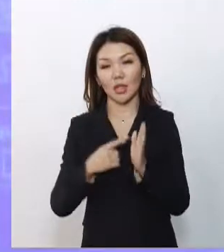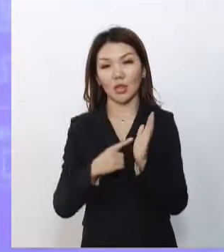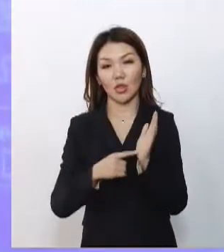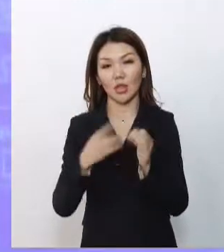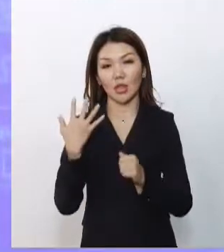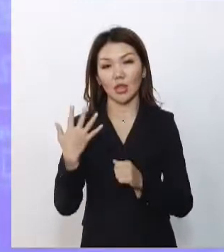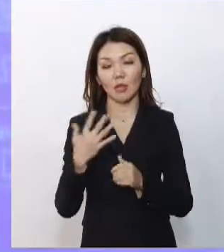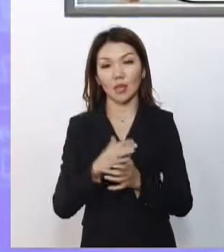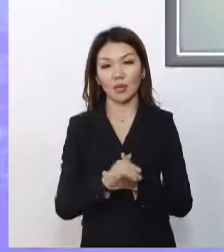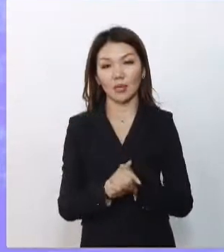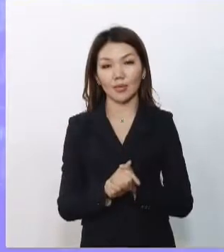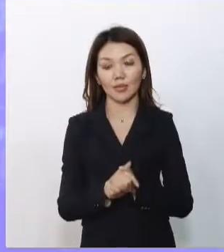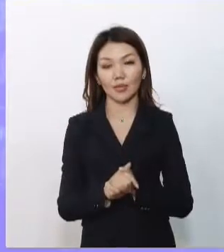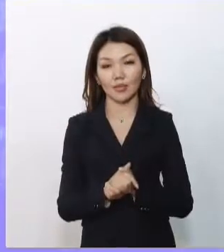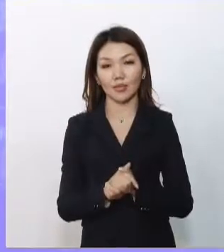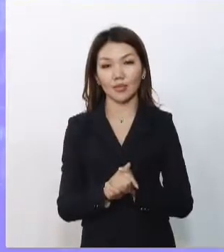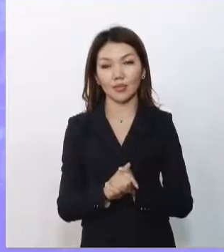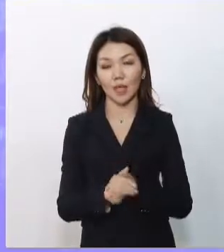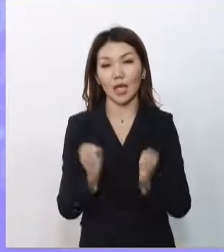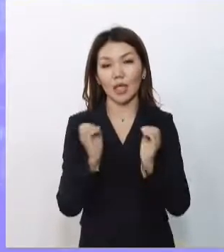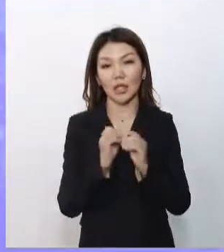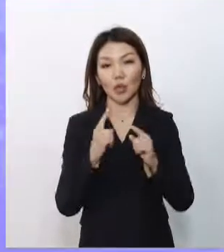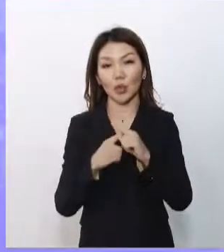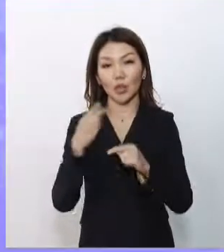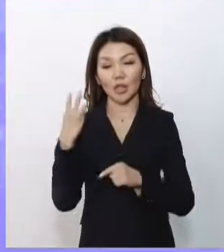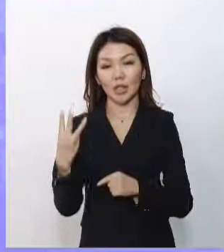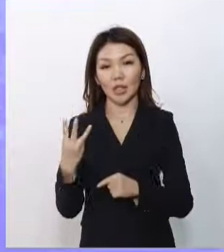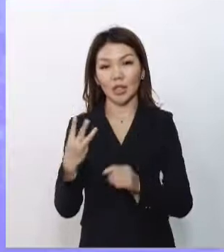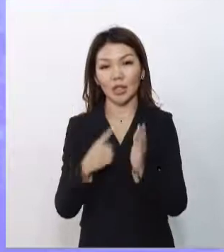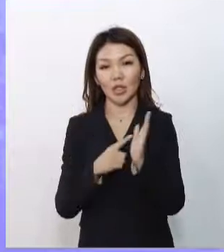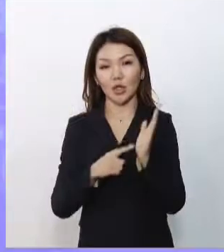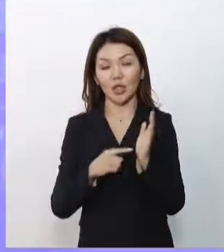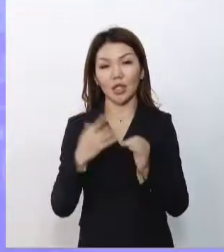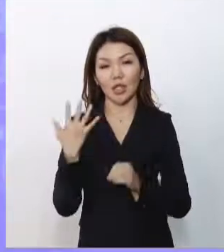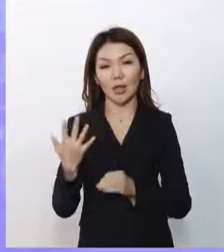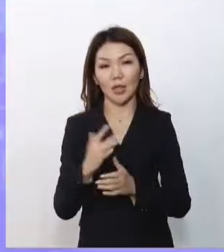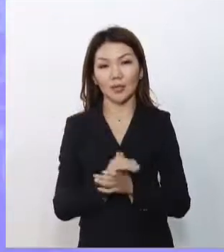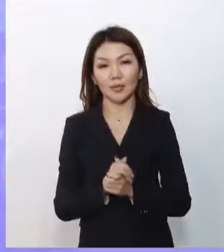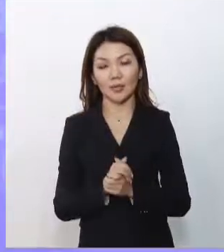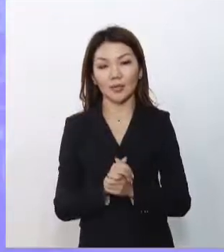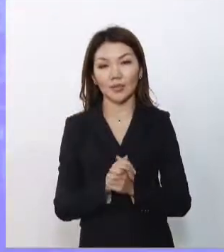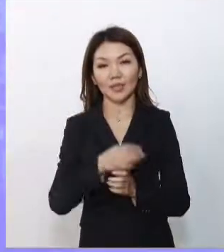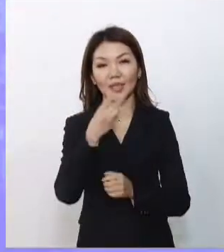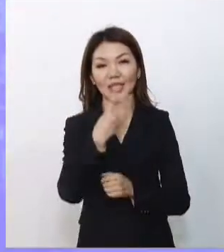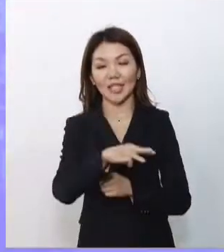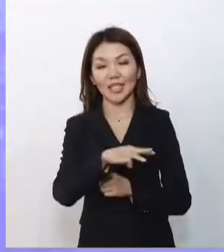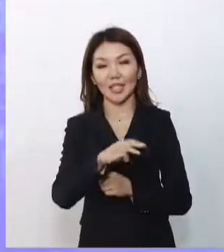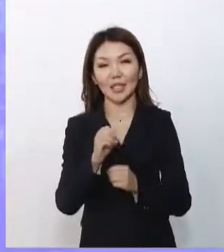на 5. 10 плюс 3 деленное на 5. 30